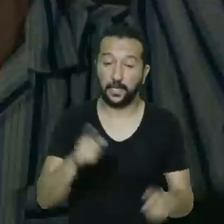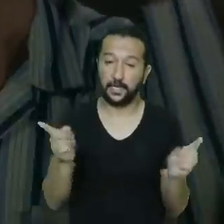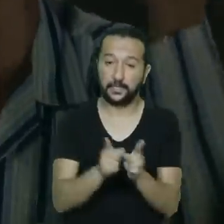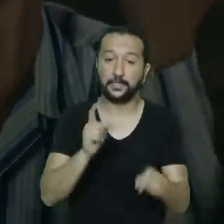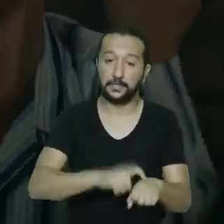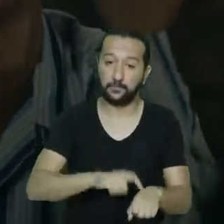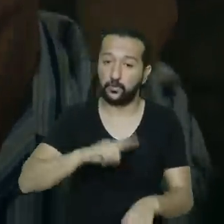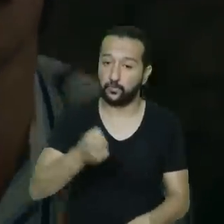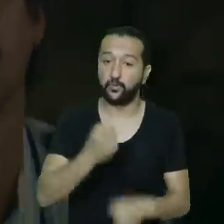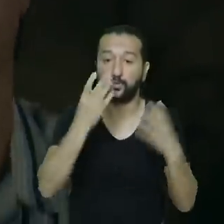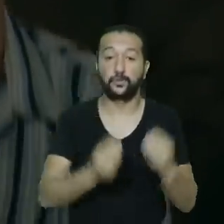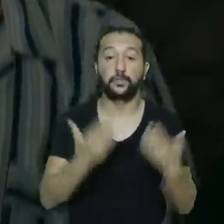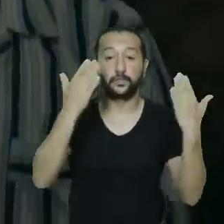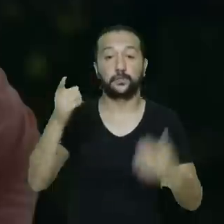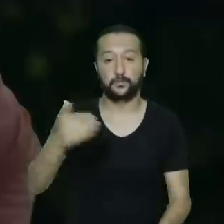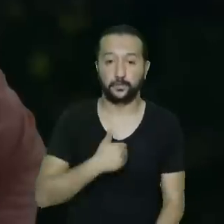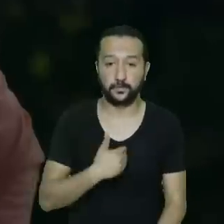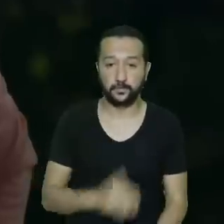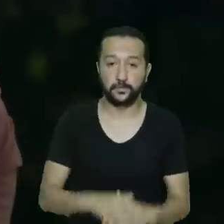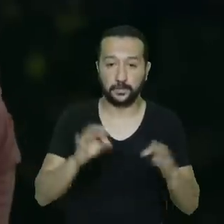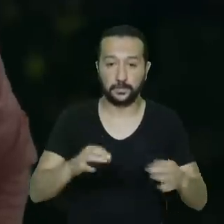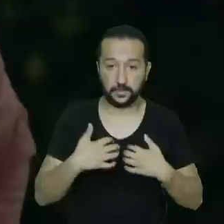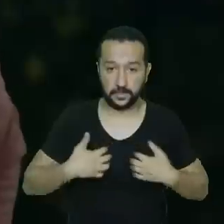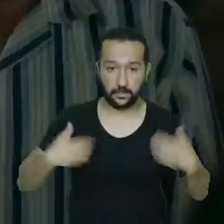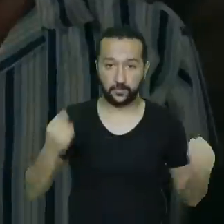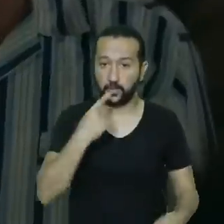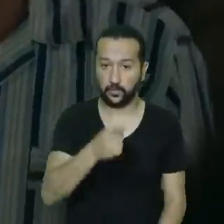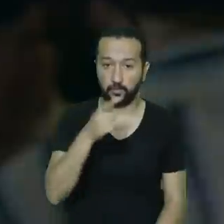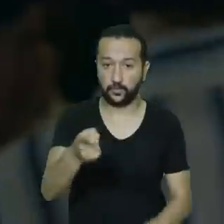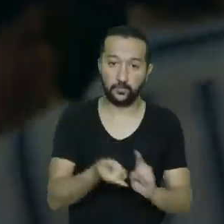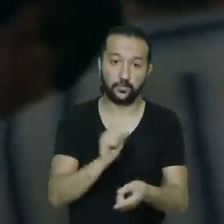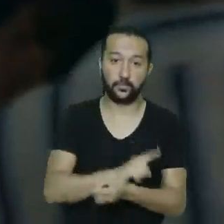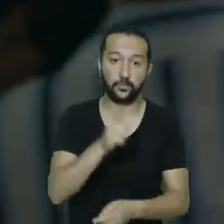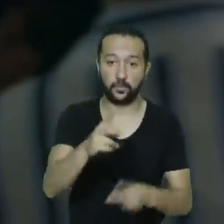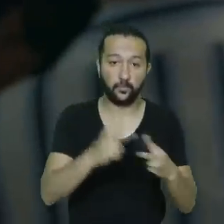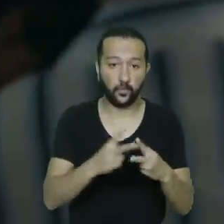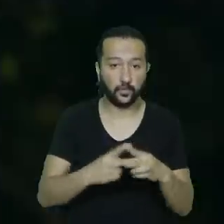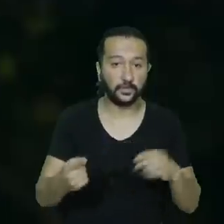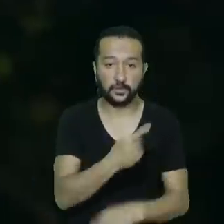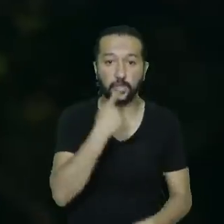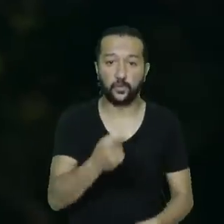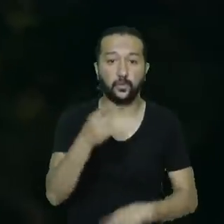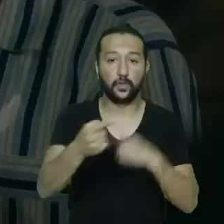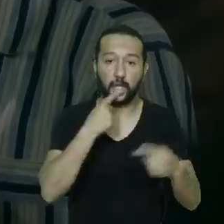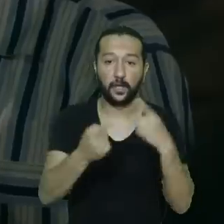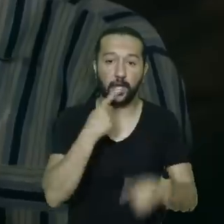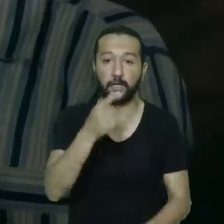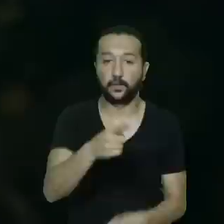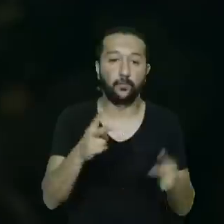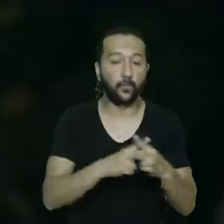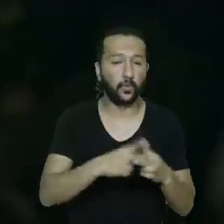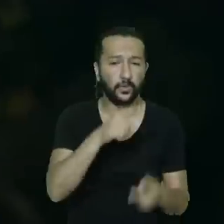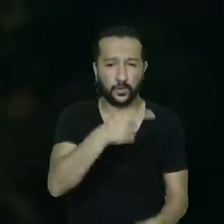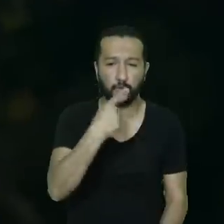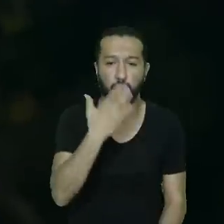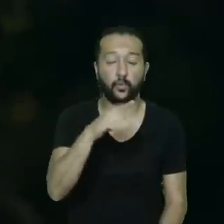kısa zamanda bulursunuz inşallah komutanım bey. Şimdi kahraman diyorsun sen. Demin polisaya şikayet ediyordun, söyleniyordun. Polisay yok.